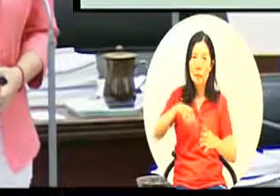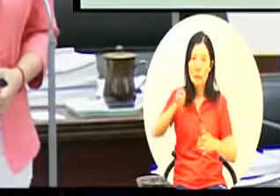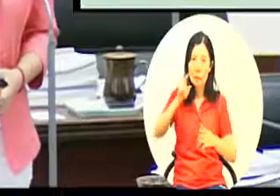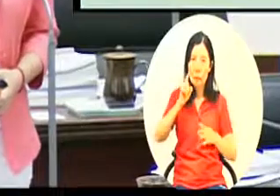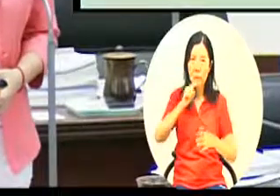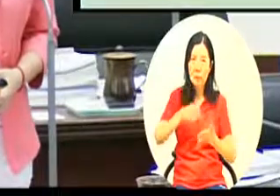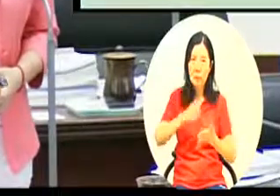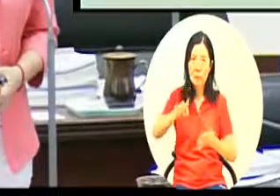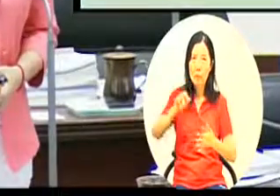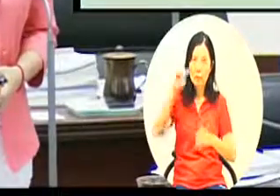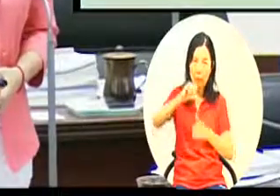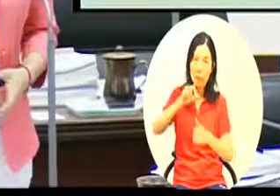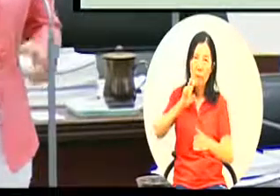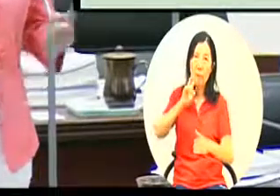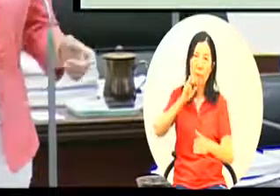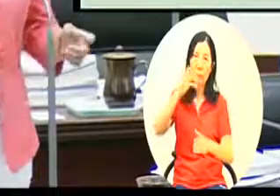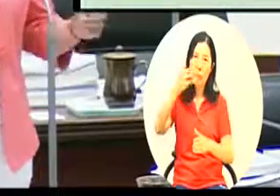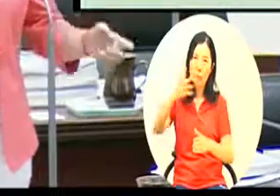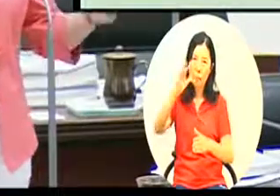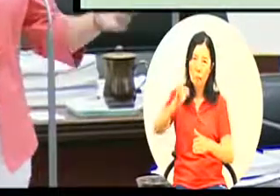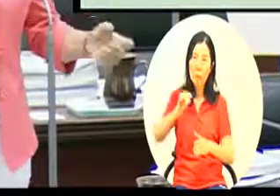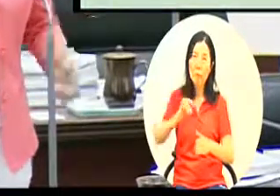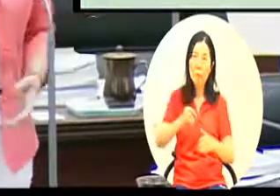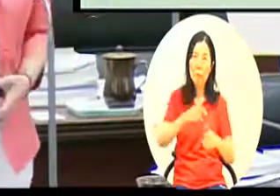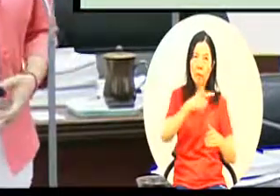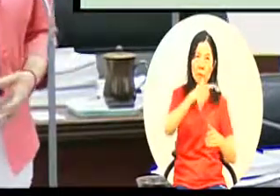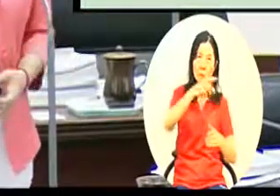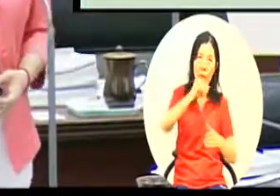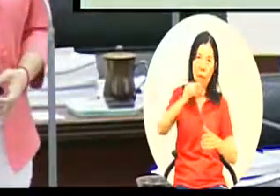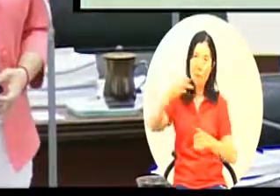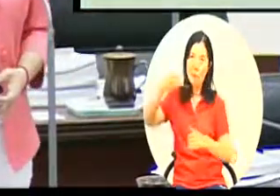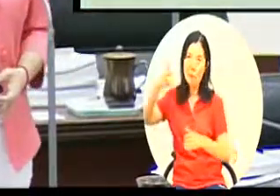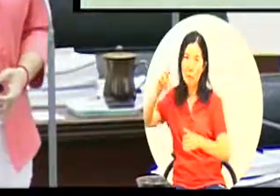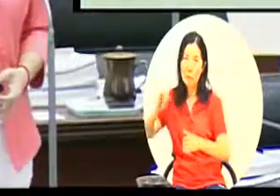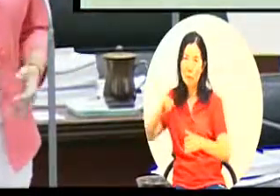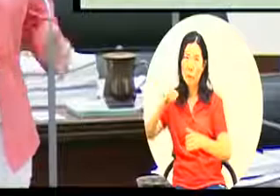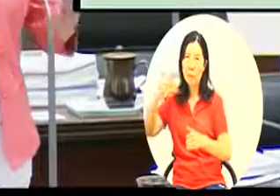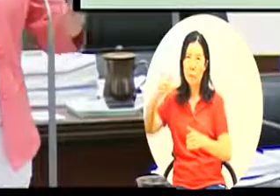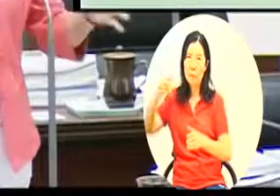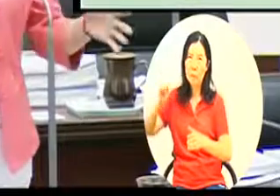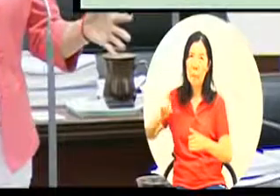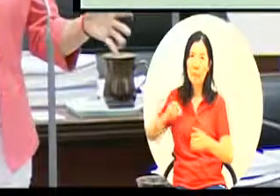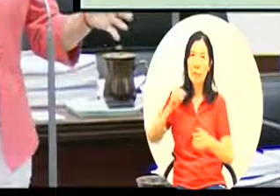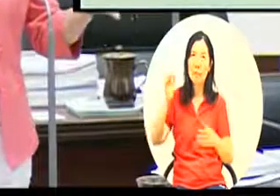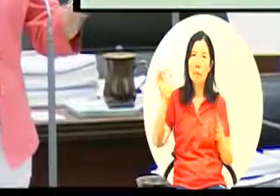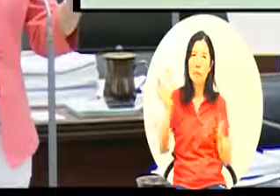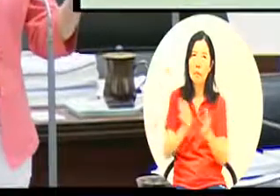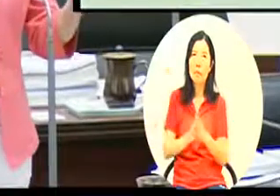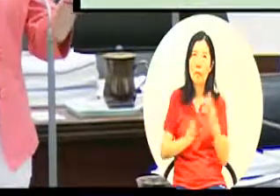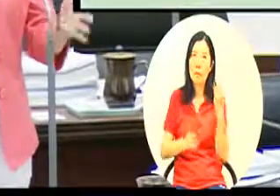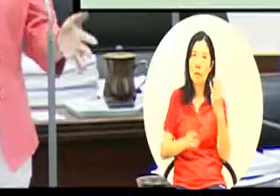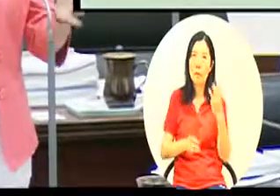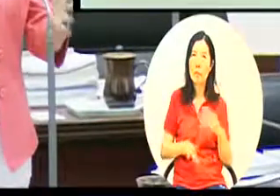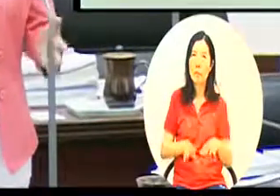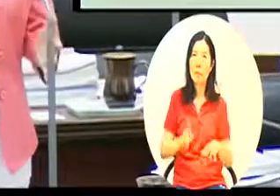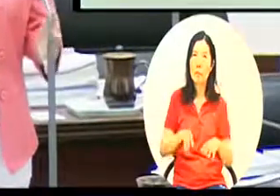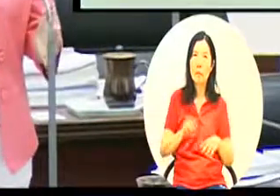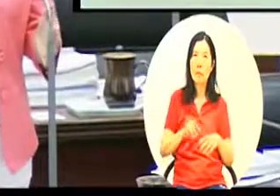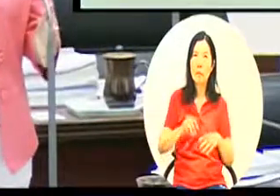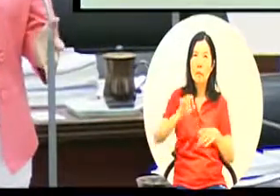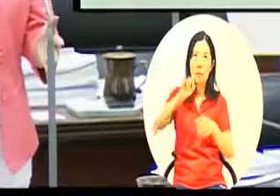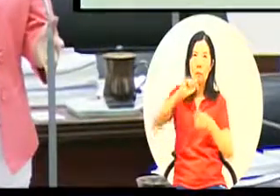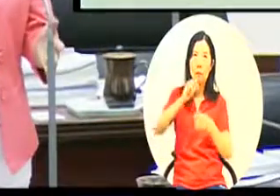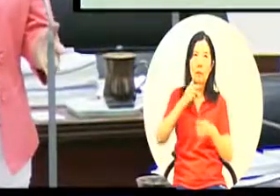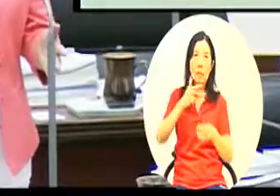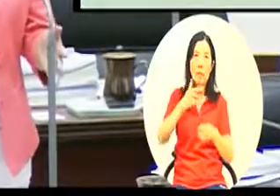为18万，真的是6万开了3张，其实是6万没缴，然后他们又 double，